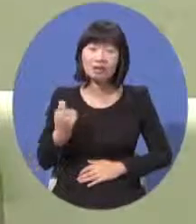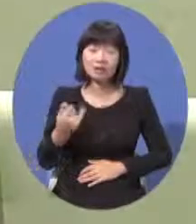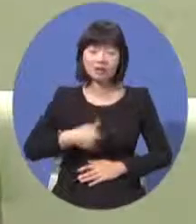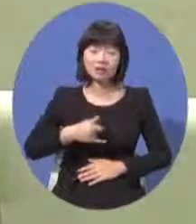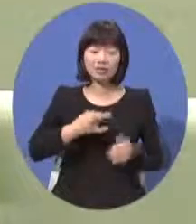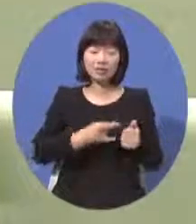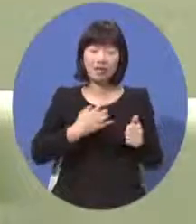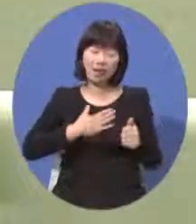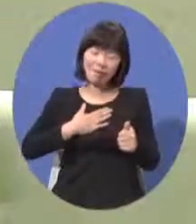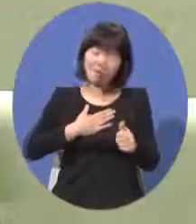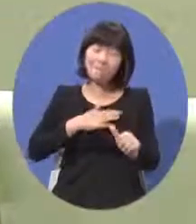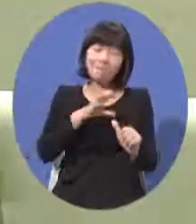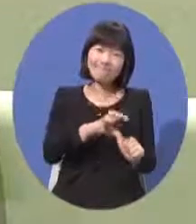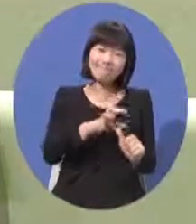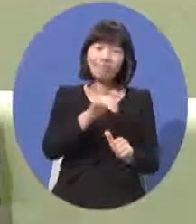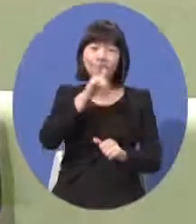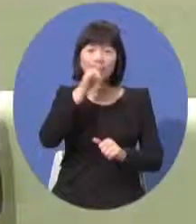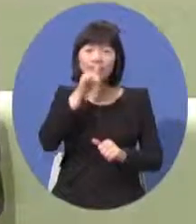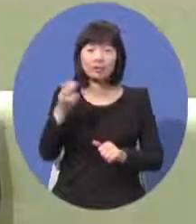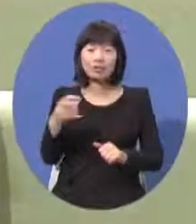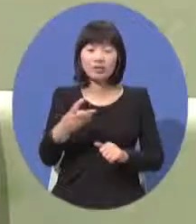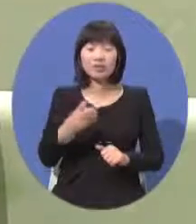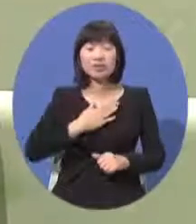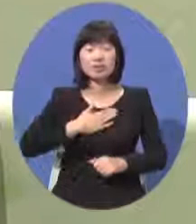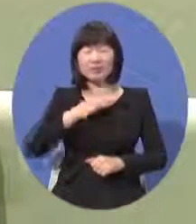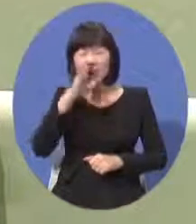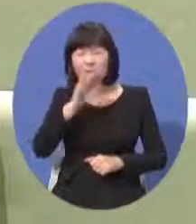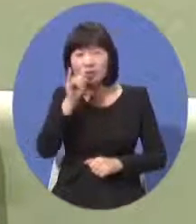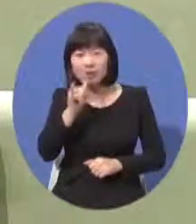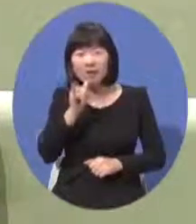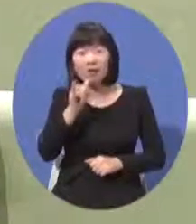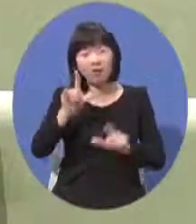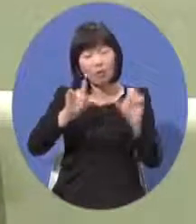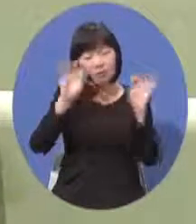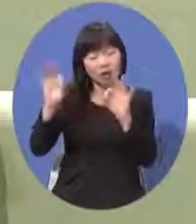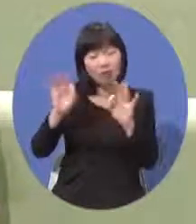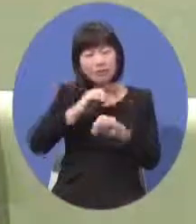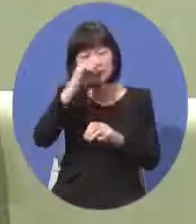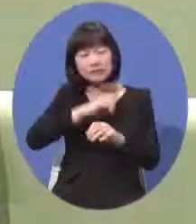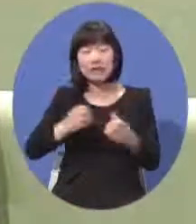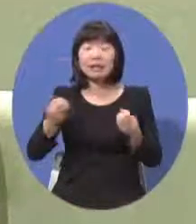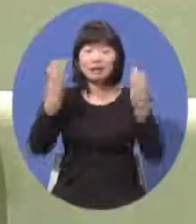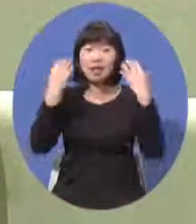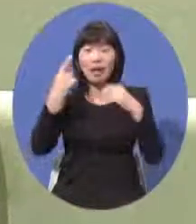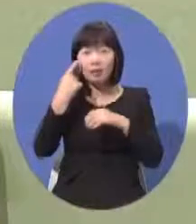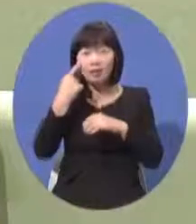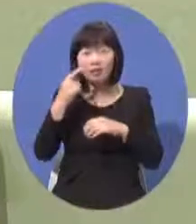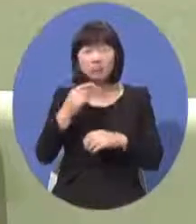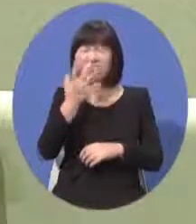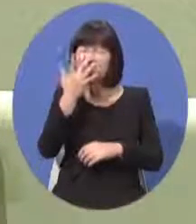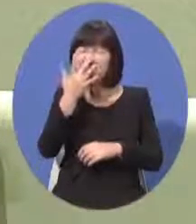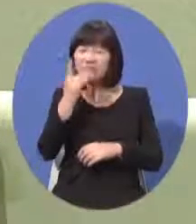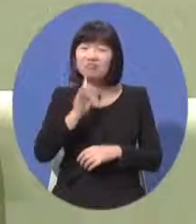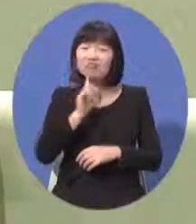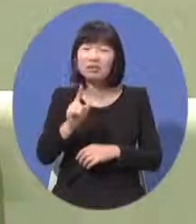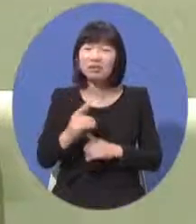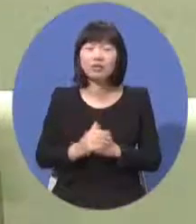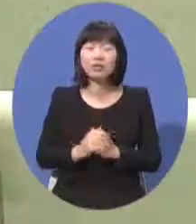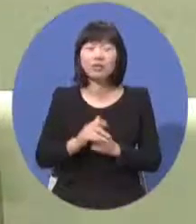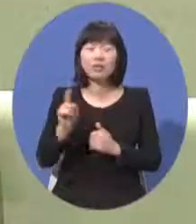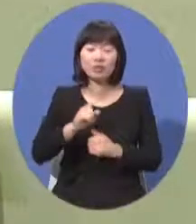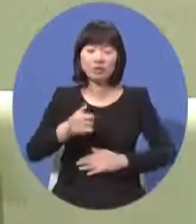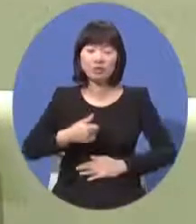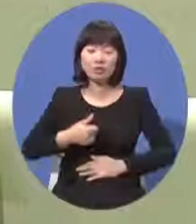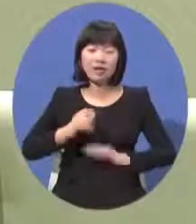아이한테 감정을 억압하기도 하고요. 그리고 아이가 기분이 나쁘거나 화난 것 같으면 아이 그냥 잊어버리자. 별거 아니야. 뭐 이런 식으로 어떤